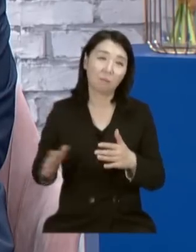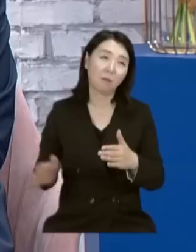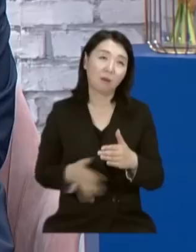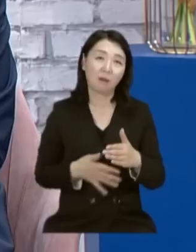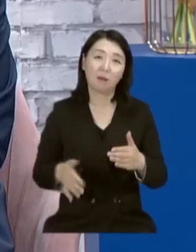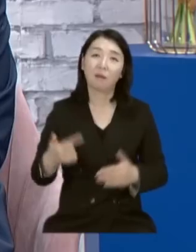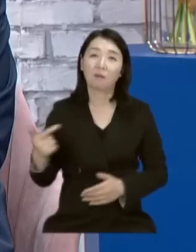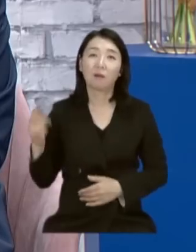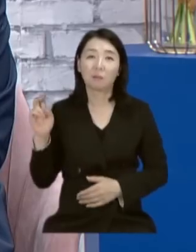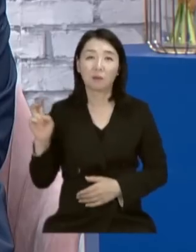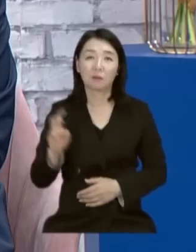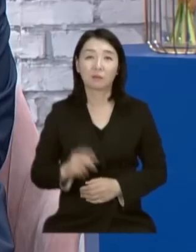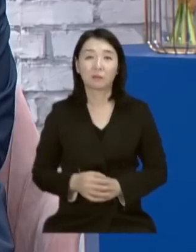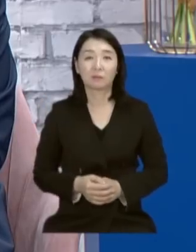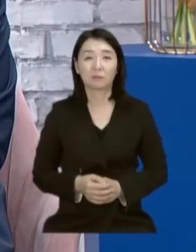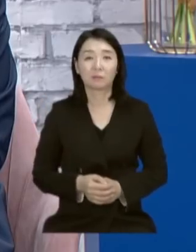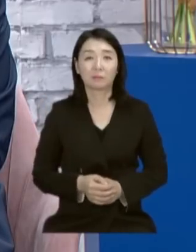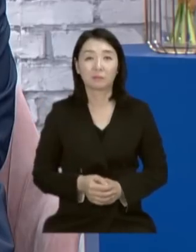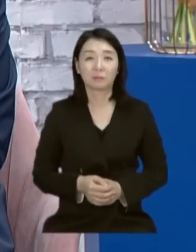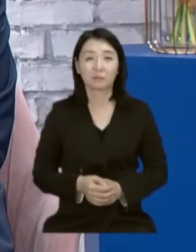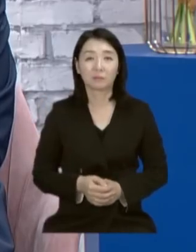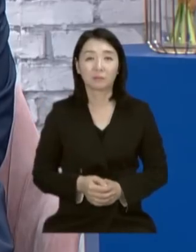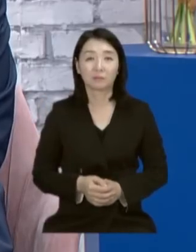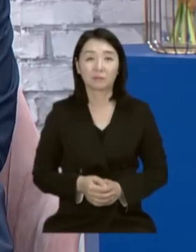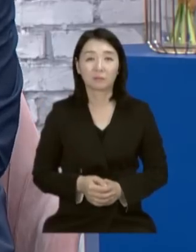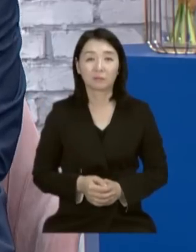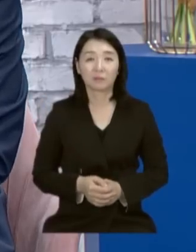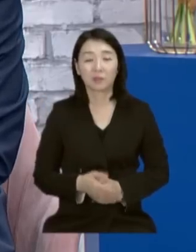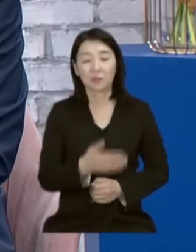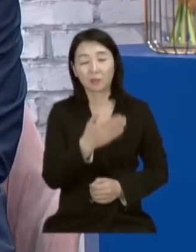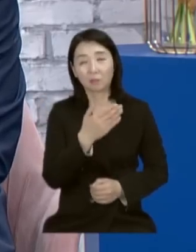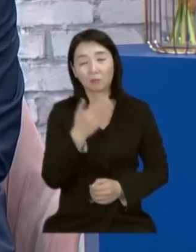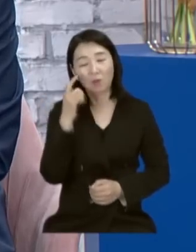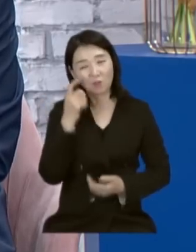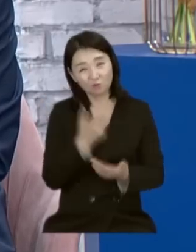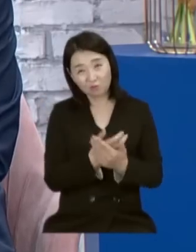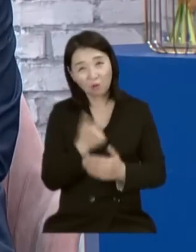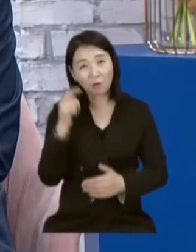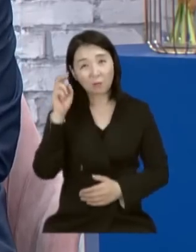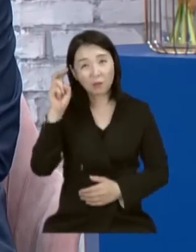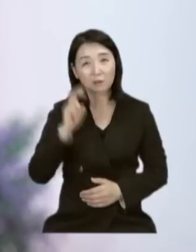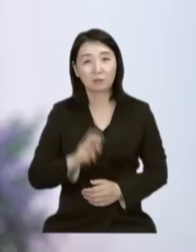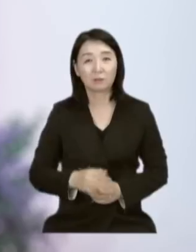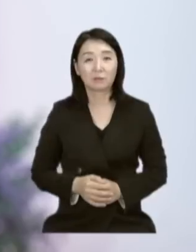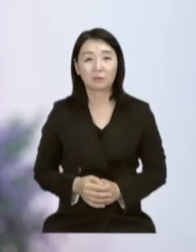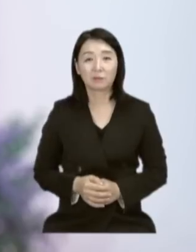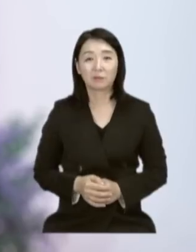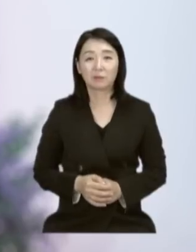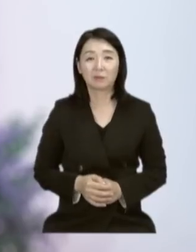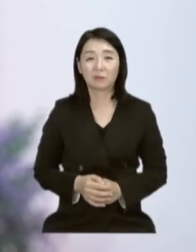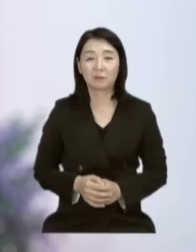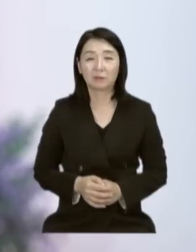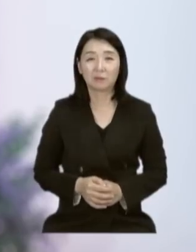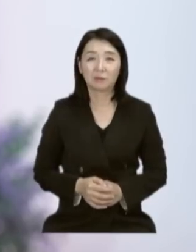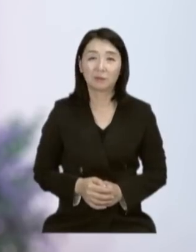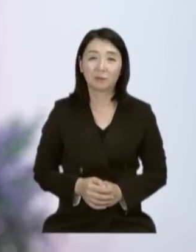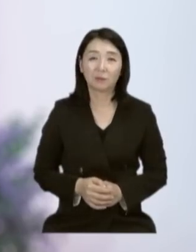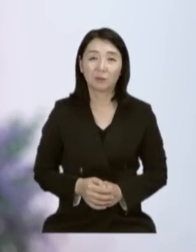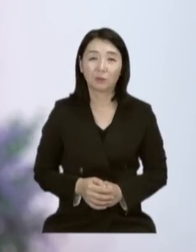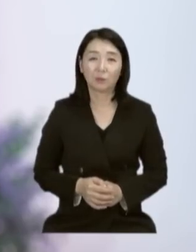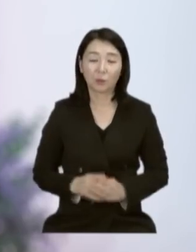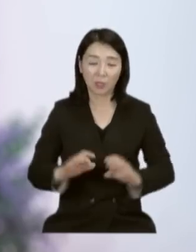이, 충격이 그렇습니다. 정말 크셨겠어요. 예, 장로님도 쇼크가 컸어요. 그죠? 참 뭐 정말 한마디로